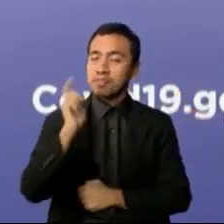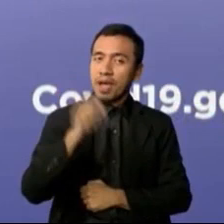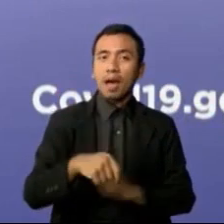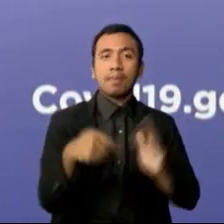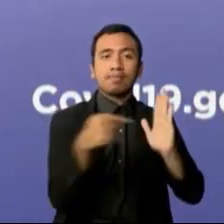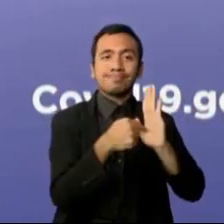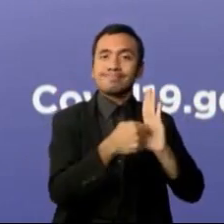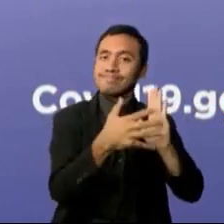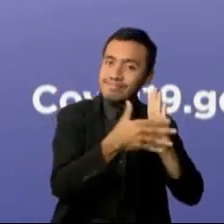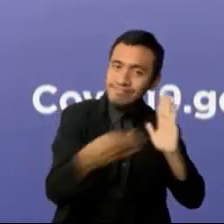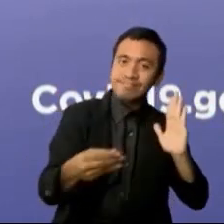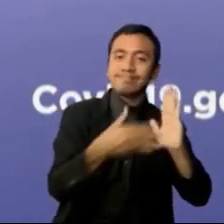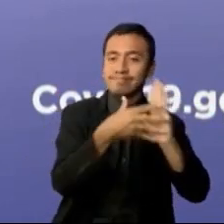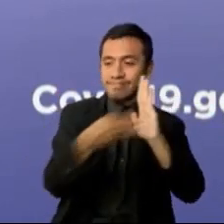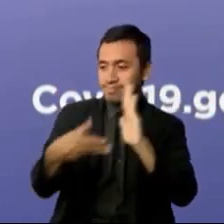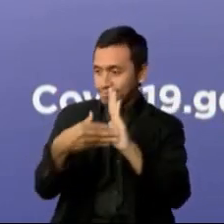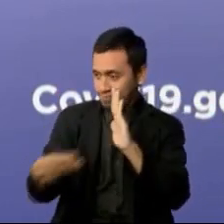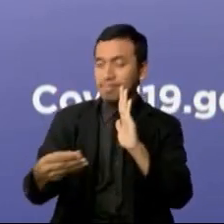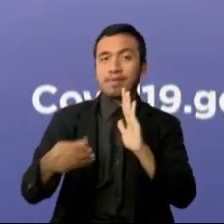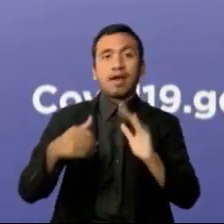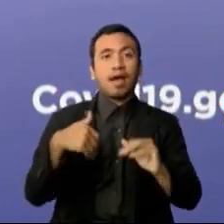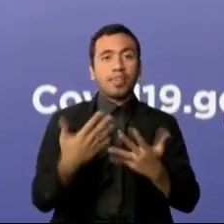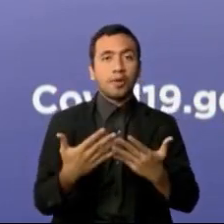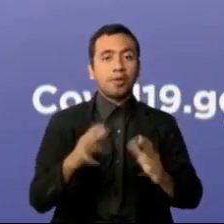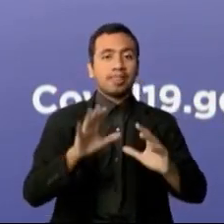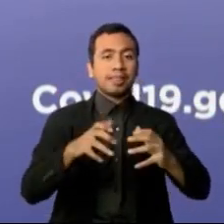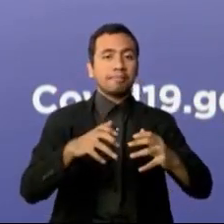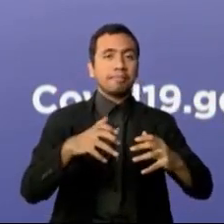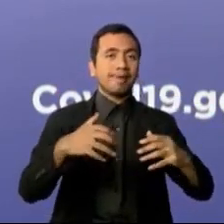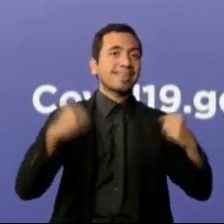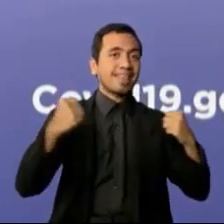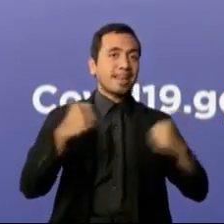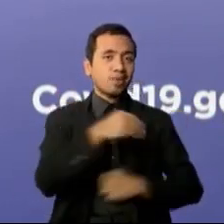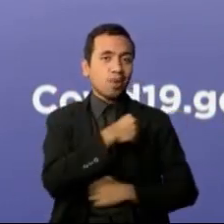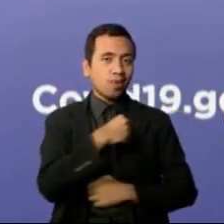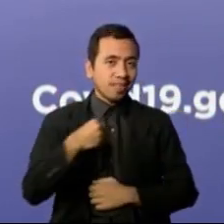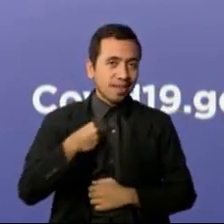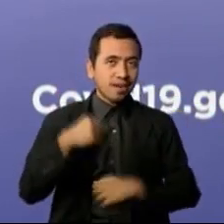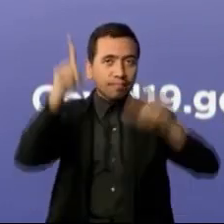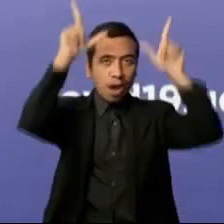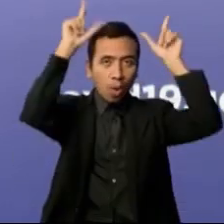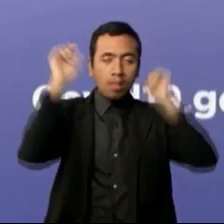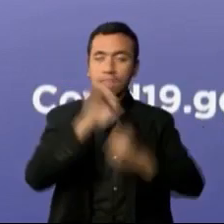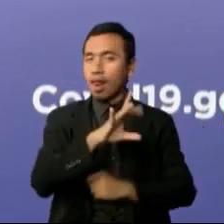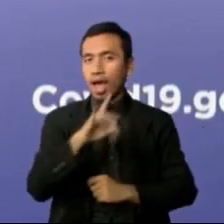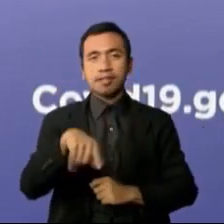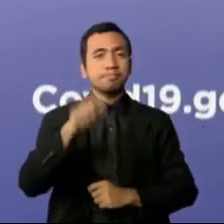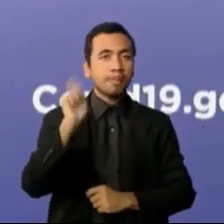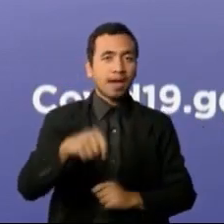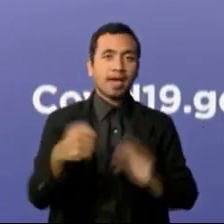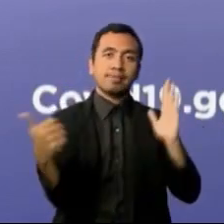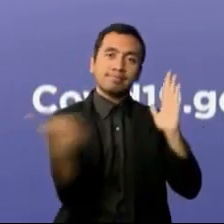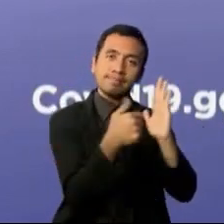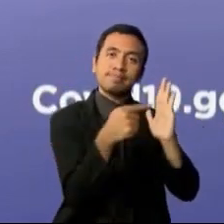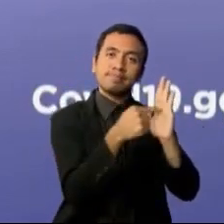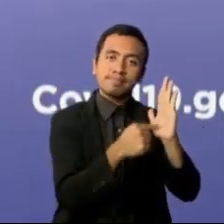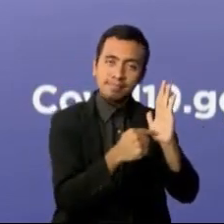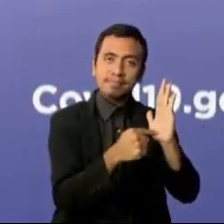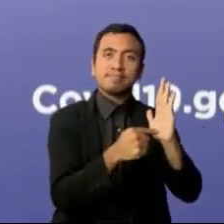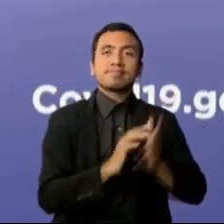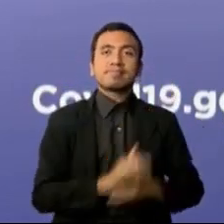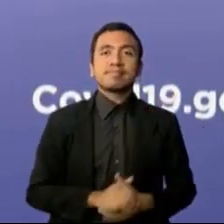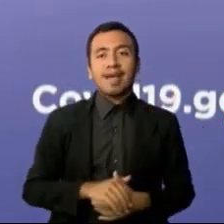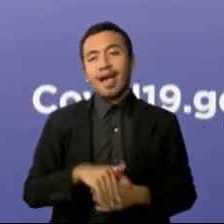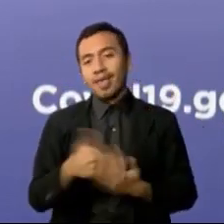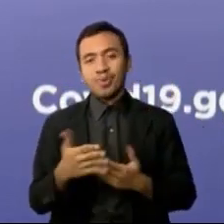juga pedoman bagi seluruh tenaga kesehatan termasuk semua pihak yang terkait dengan